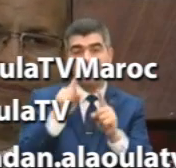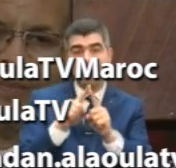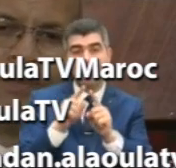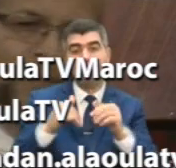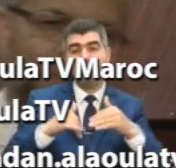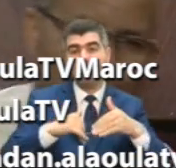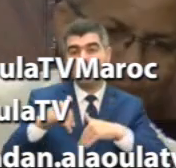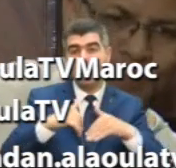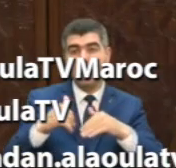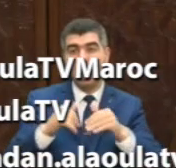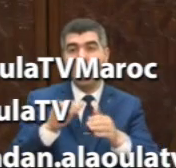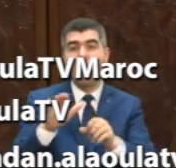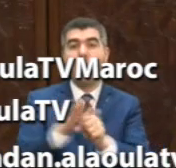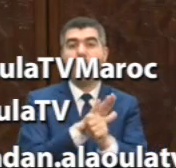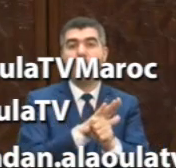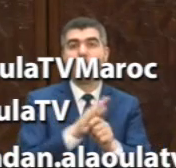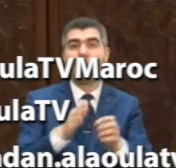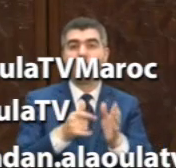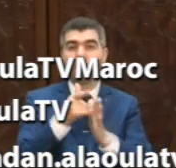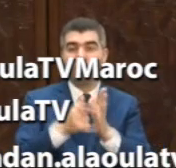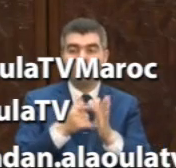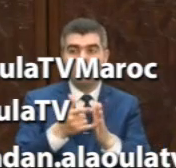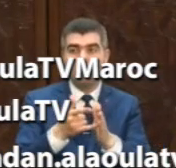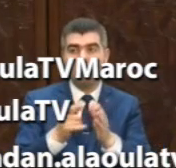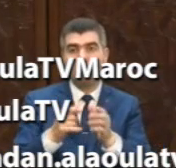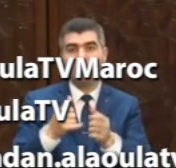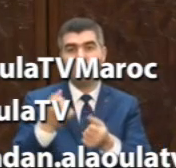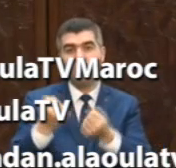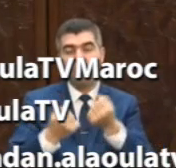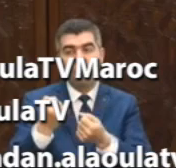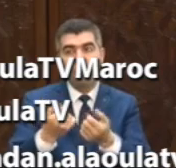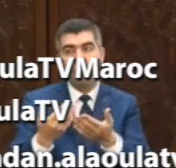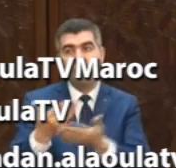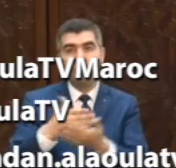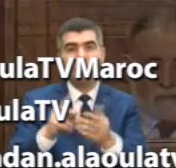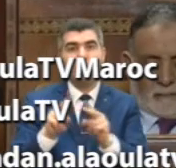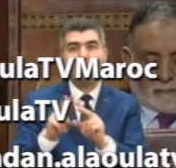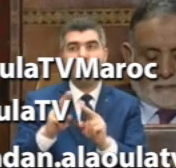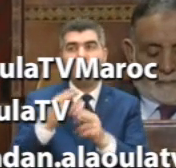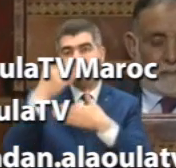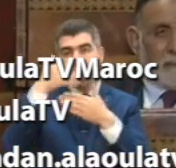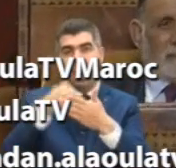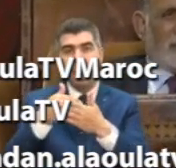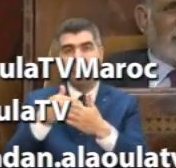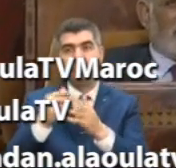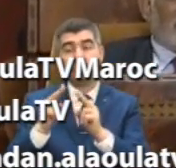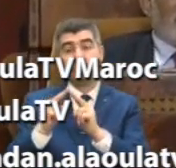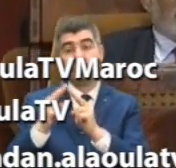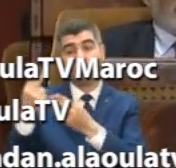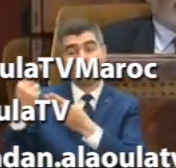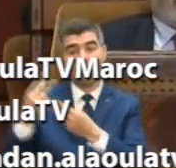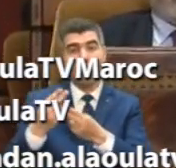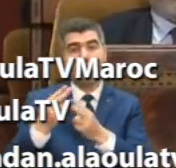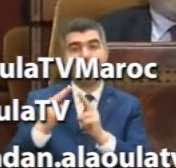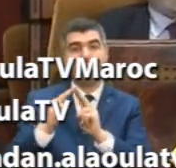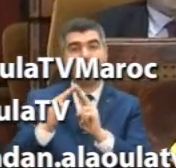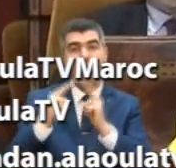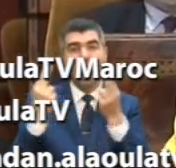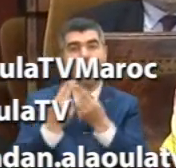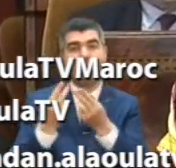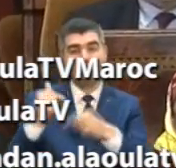بلادنا، كنزيدوا عليها ديال الجالية المغربية في الخارج، هذا يعني لا قدر الله حوادث، وهذا يعني كذلك